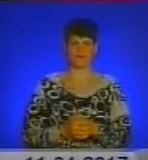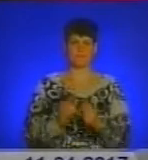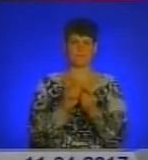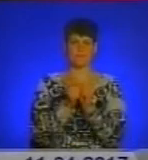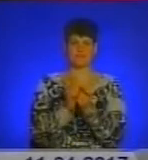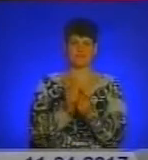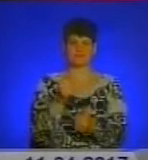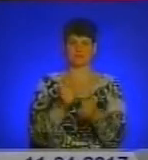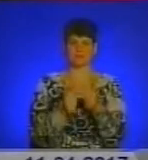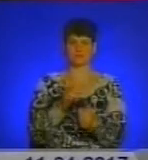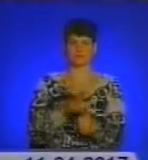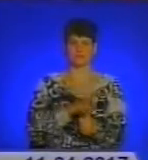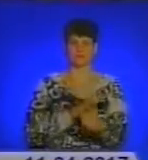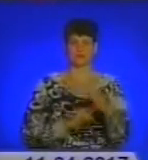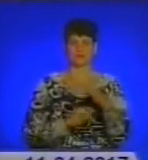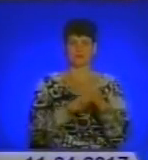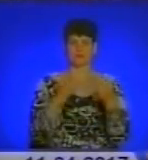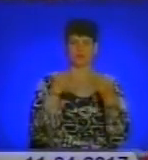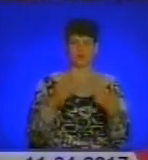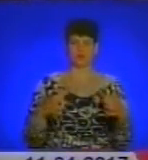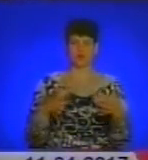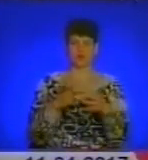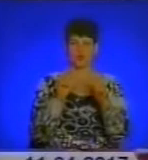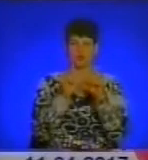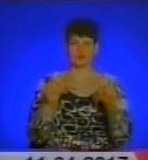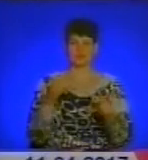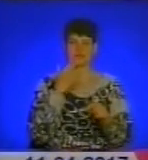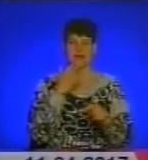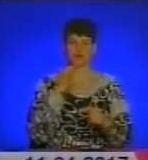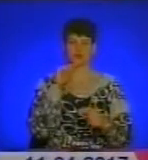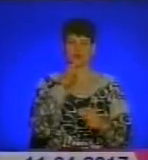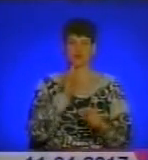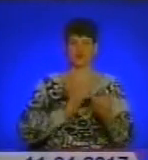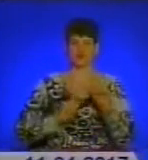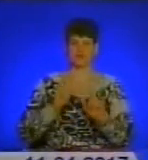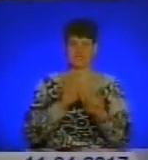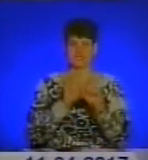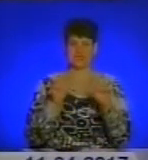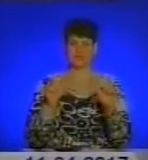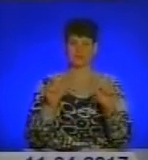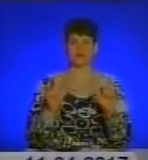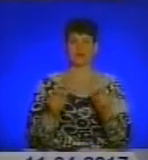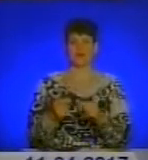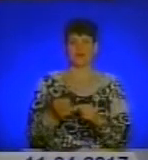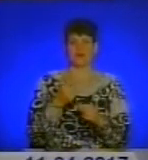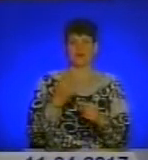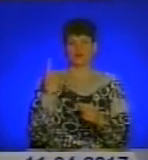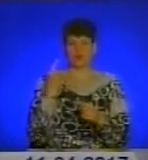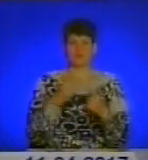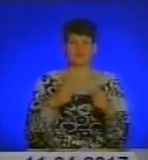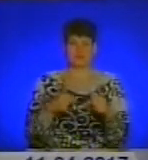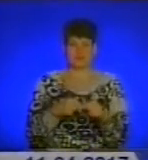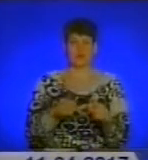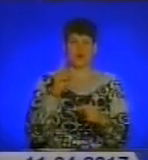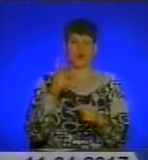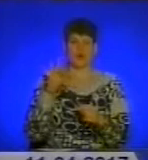Борцівський турнір відбувався на базі спортивного комплексу Національного економічного університету. В одному з видів корейських бойових